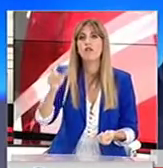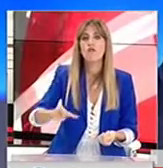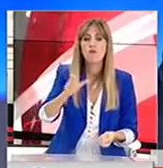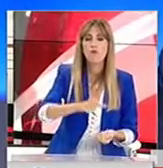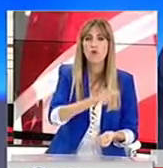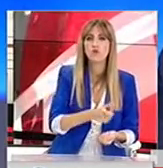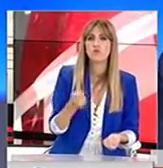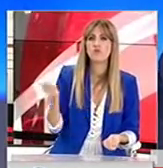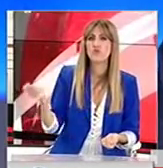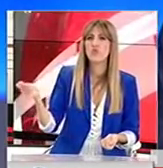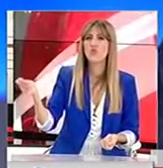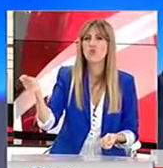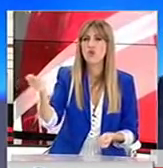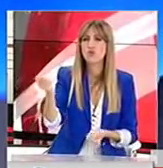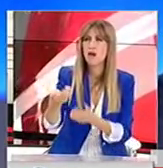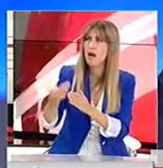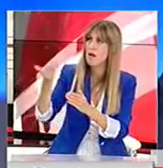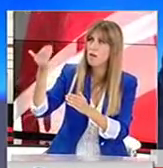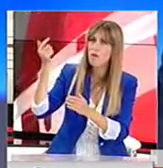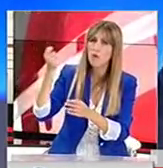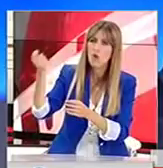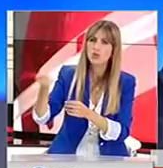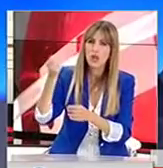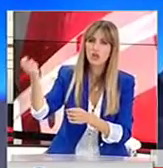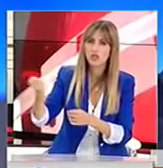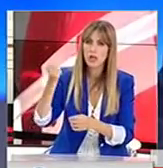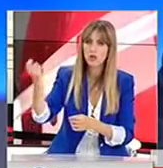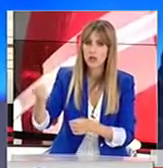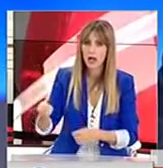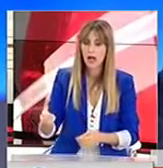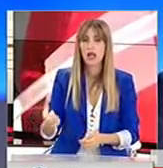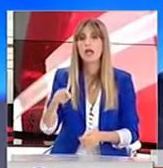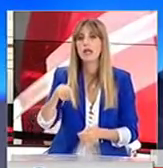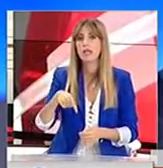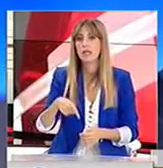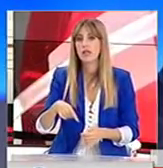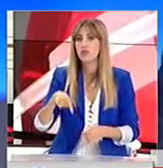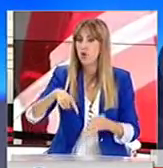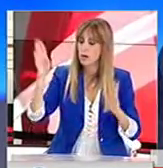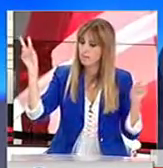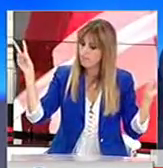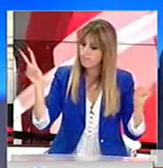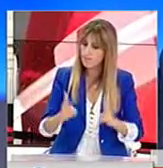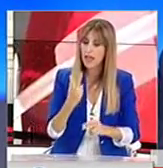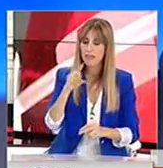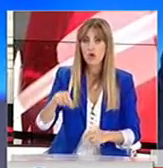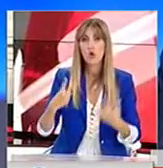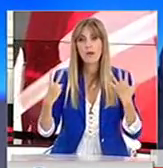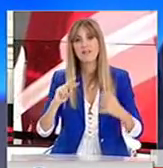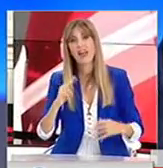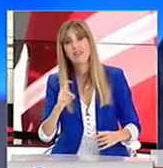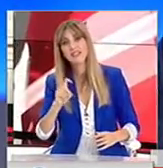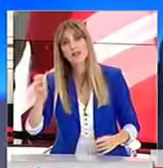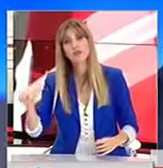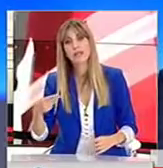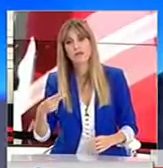Τον περασμένο Ιούνιο του 2018 έχουν μειωθεί στα 2,7 δισεκατομμύρια ευρώ, όταν τον Ιούνιο του 2016 ήταν